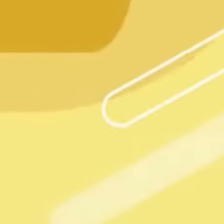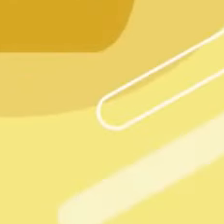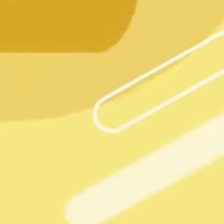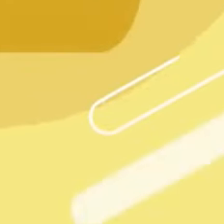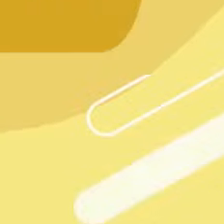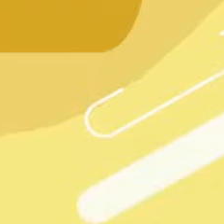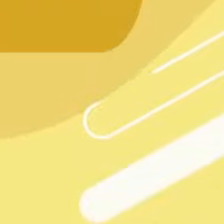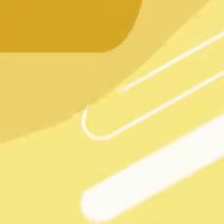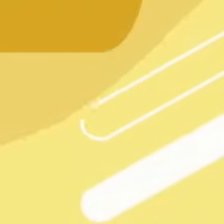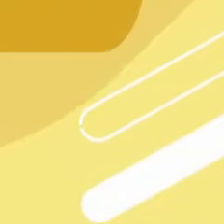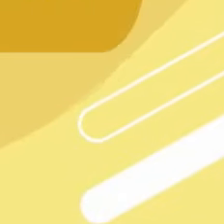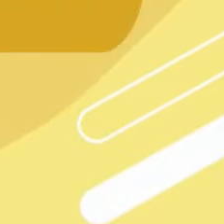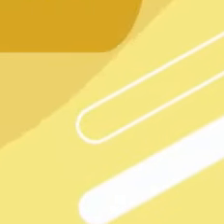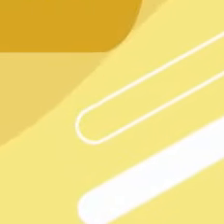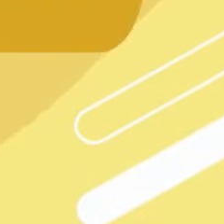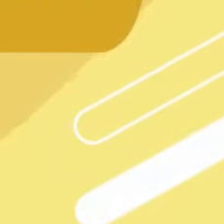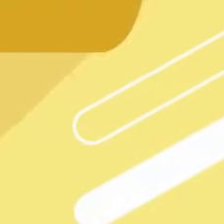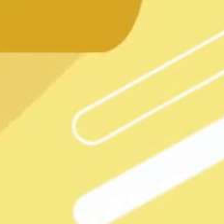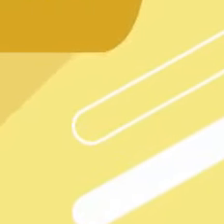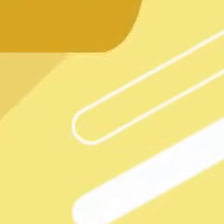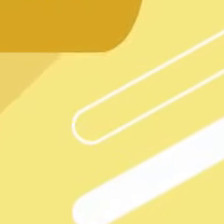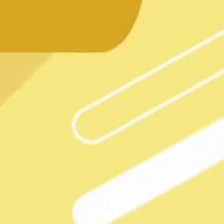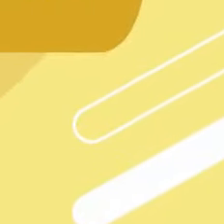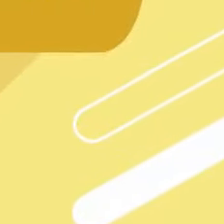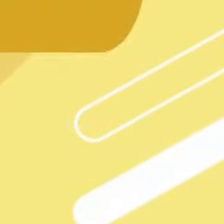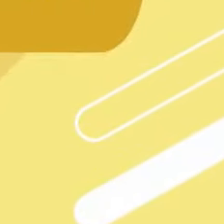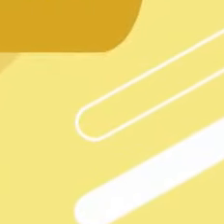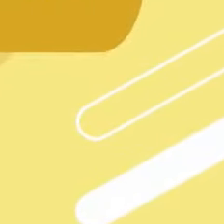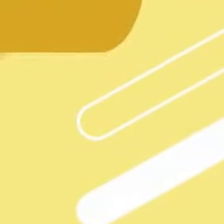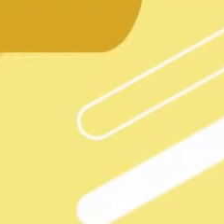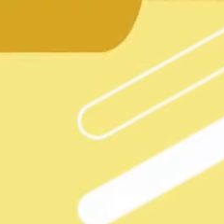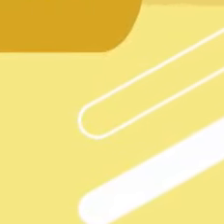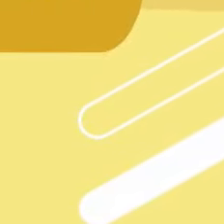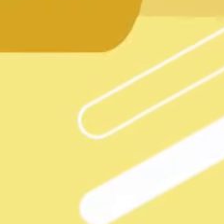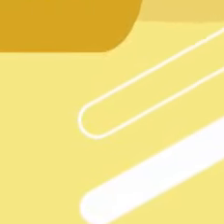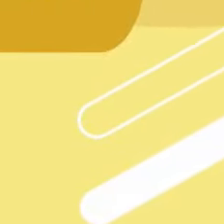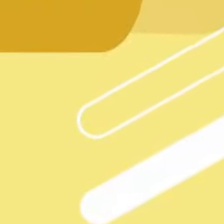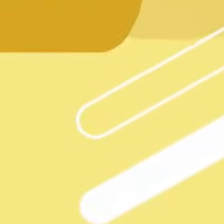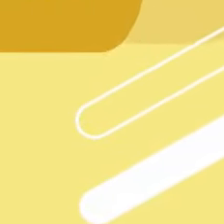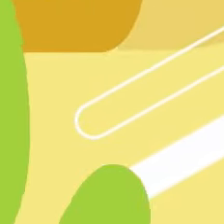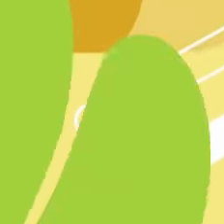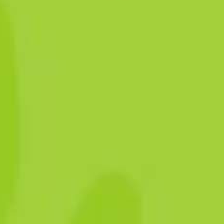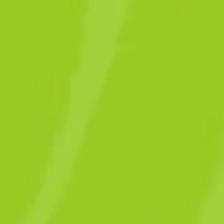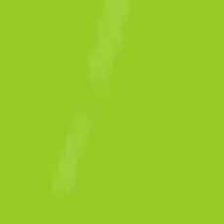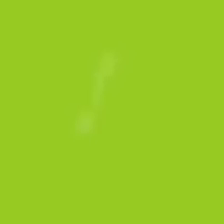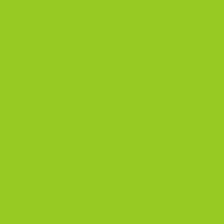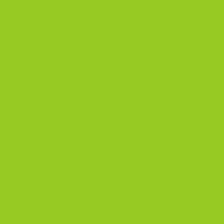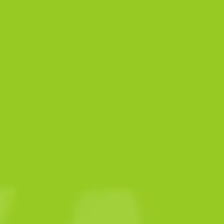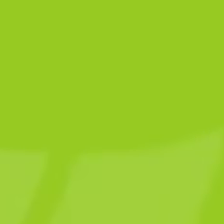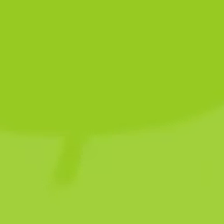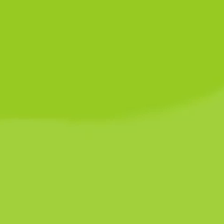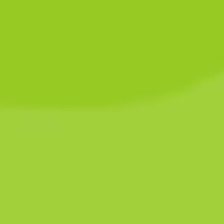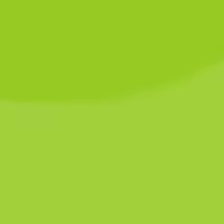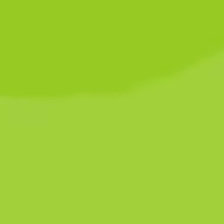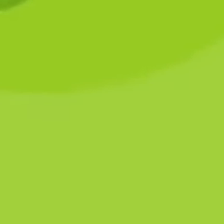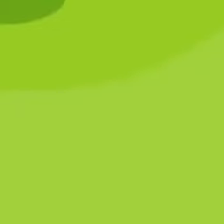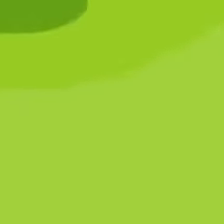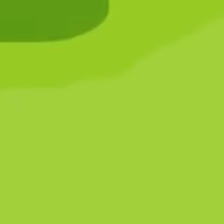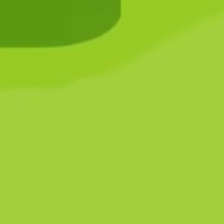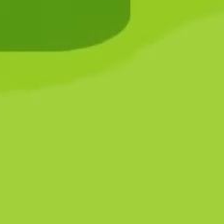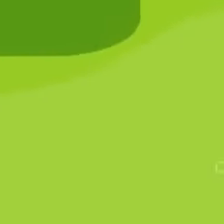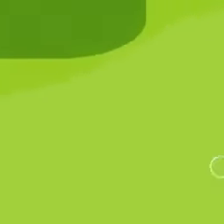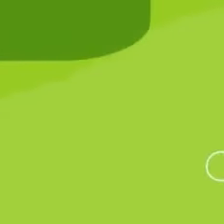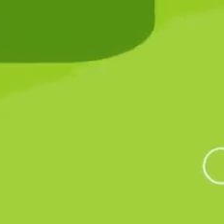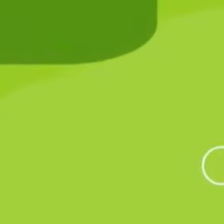pembesar suara akustik, sistem pemantauan bersepadu dan menggunakan sistem solar sepenuhnya. Selain itu, ia juga